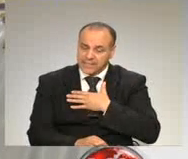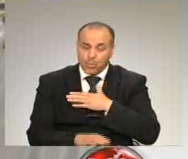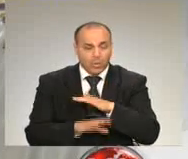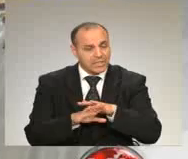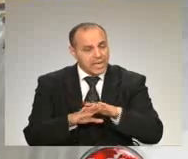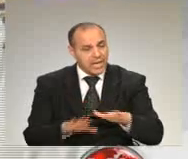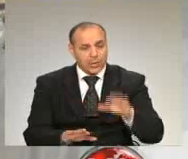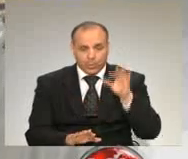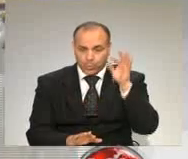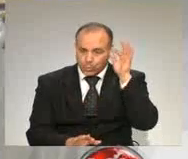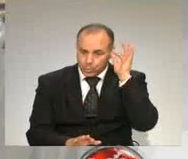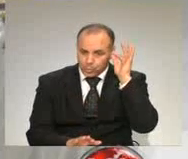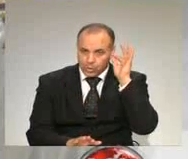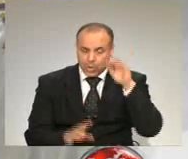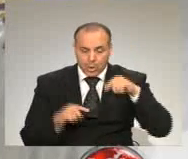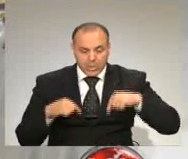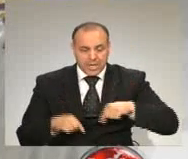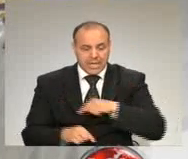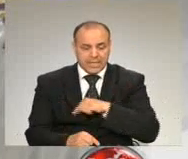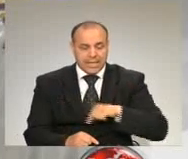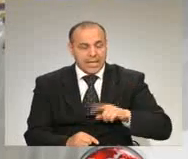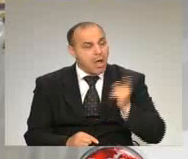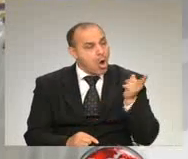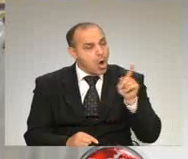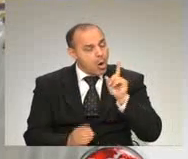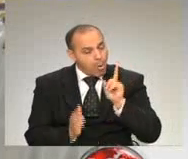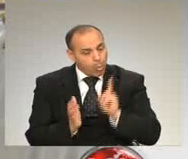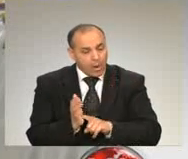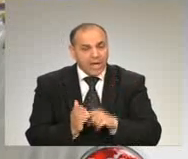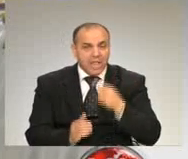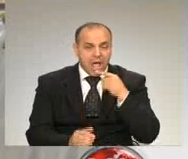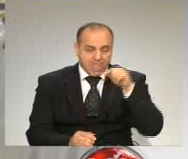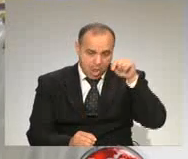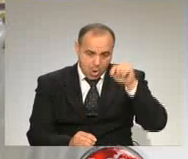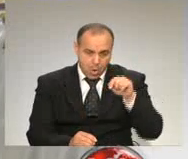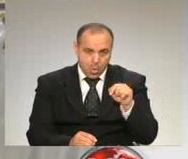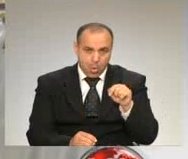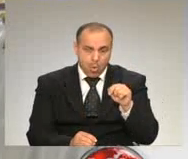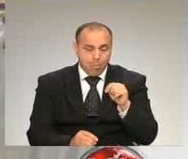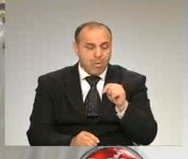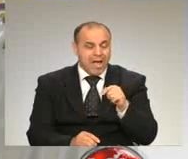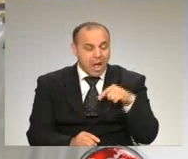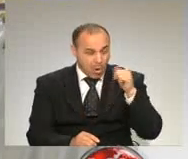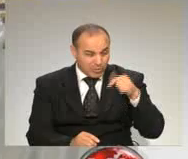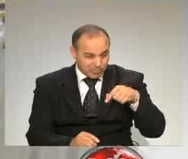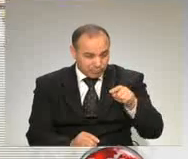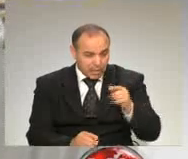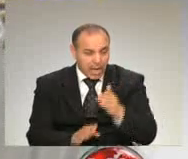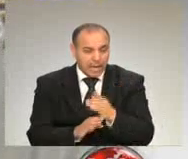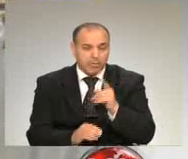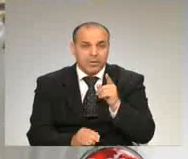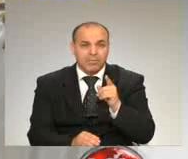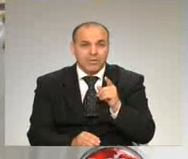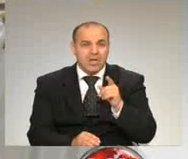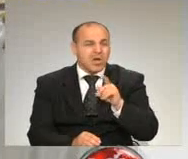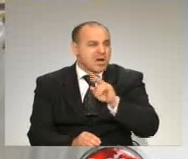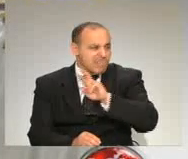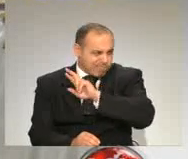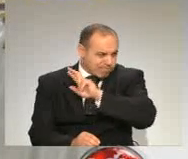واستقرارها. وزارة الداخلية تؤكد أن لهذا اليوم غد قريب، وفيه سيكون الرد